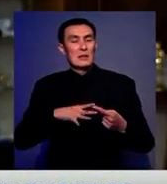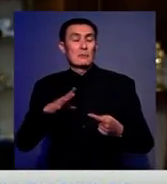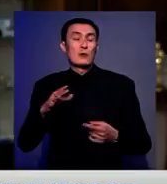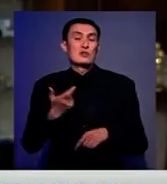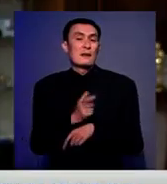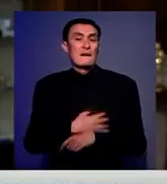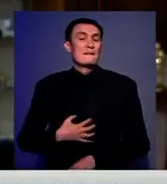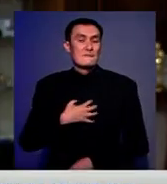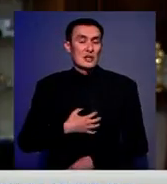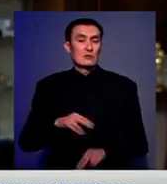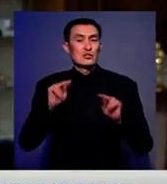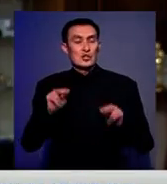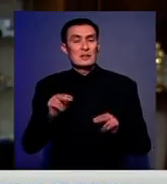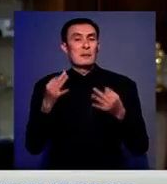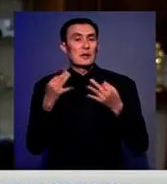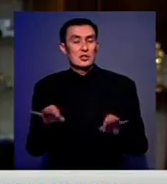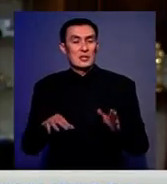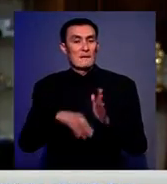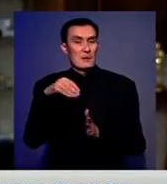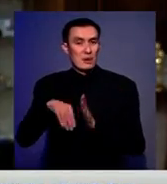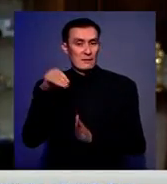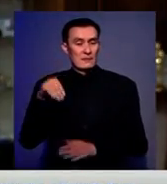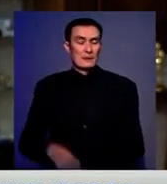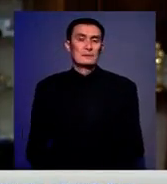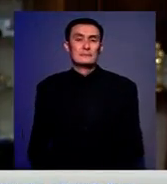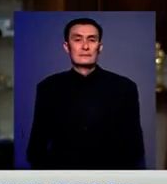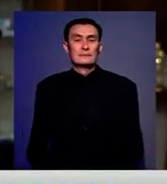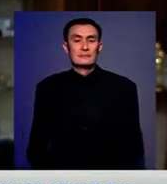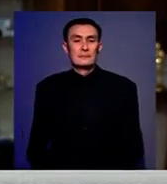событием для проведения честных демократических выборов.